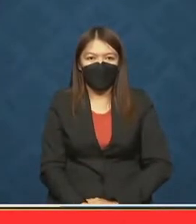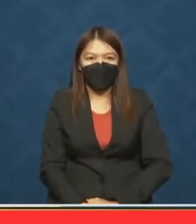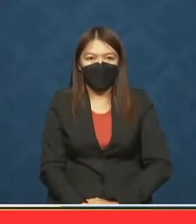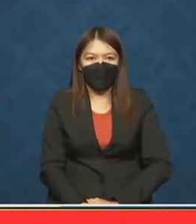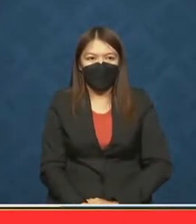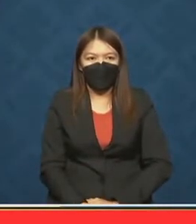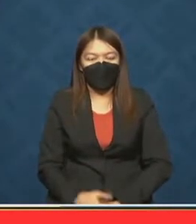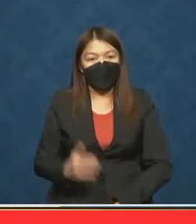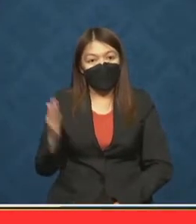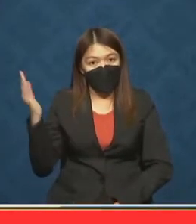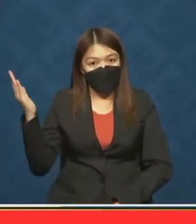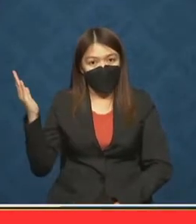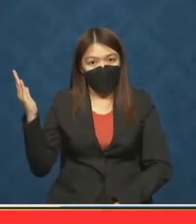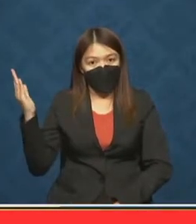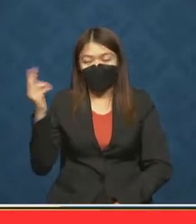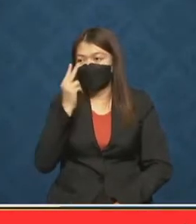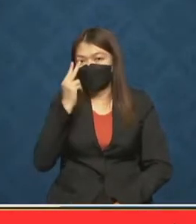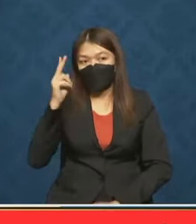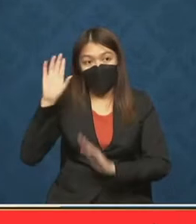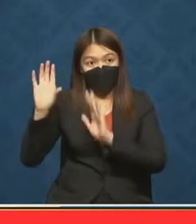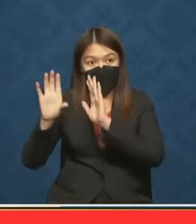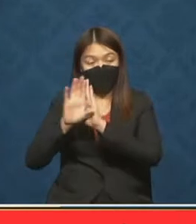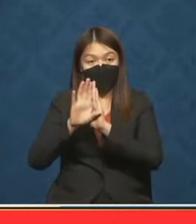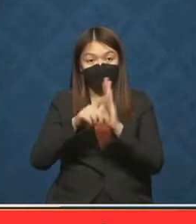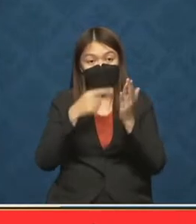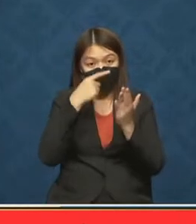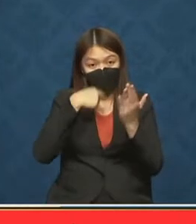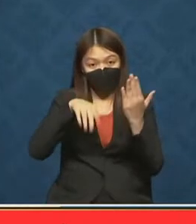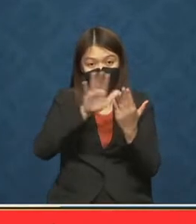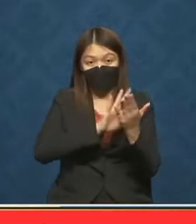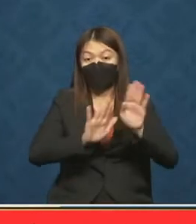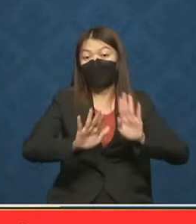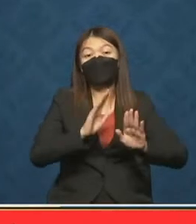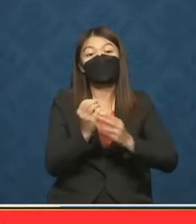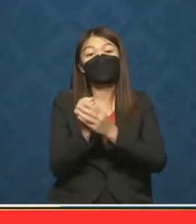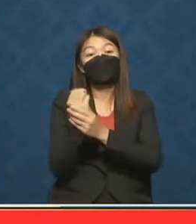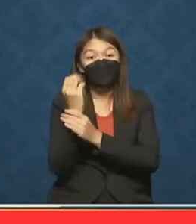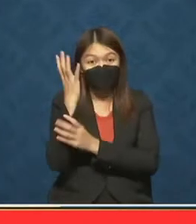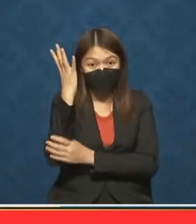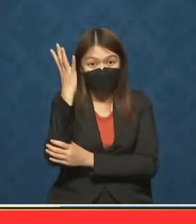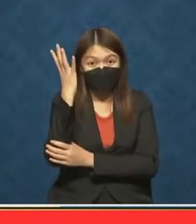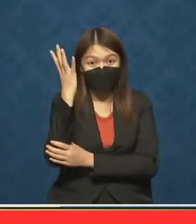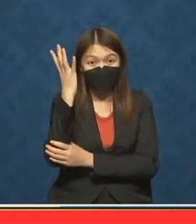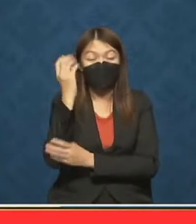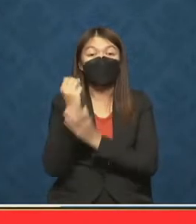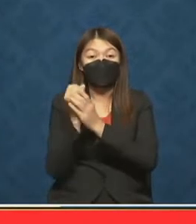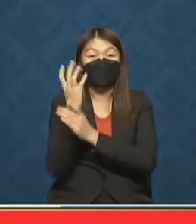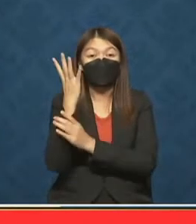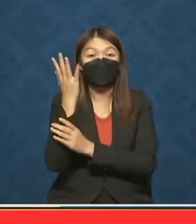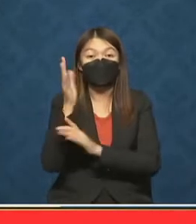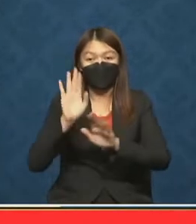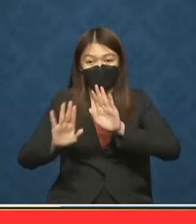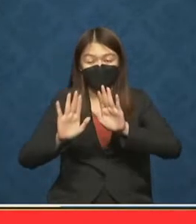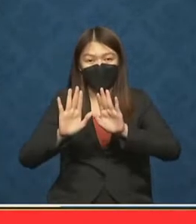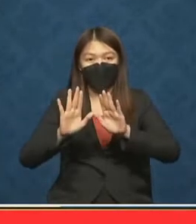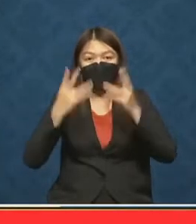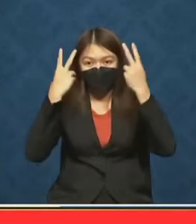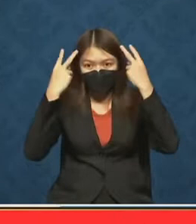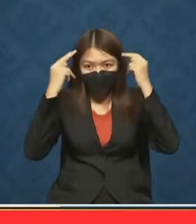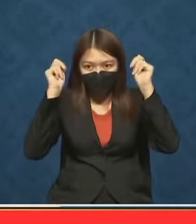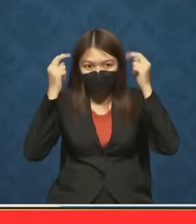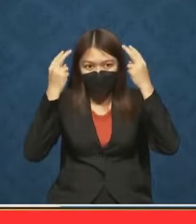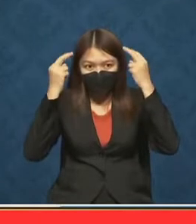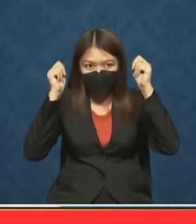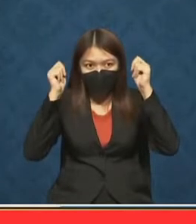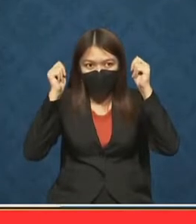ท่านปทานครั ดูรูปนะครั ถ้าเปรยบประเทศไทยเป็ต้นไม้นะครับถาเปรีบปเทศไทยเป็นต้นไม้นะครับ ท่านใยกลุงตูเี่ย